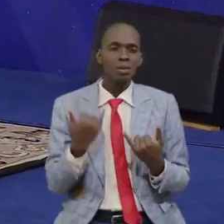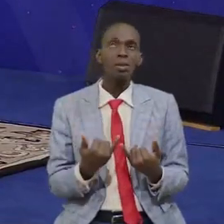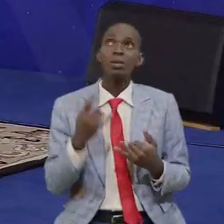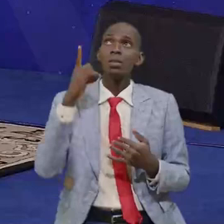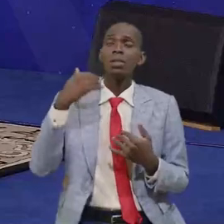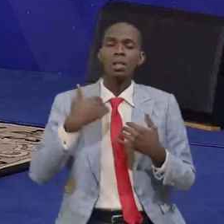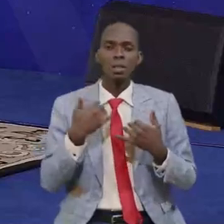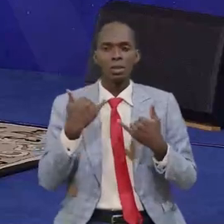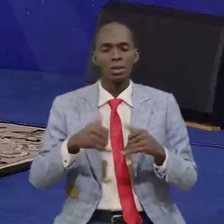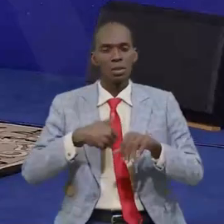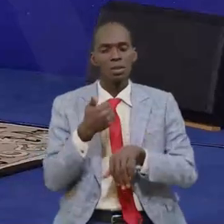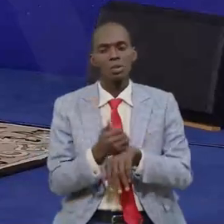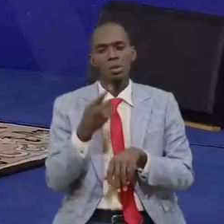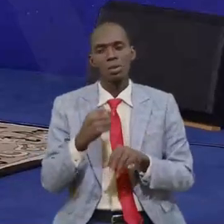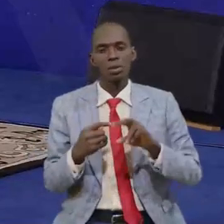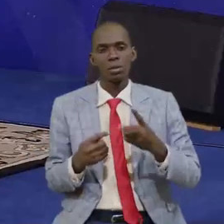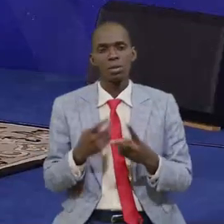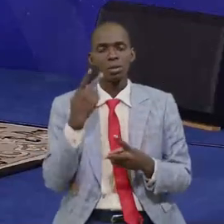établi maintenant la seconde.